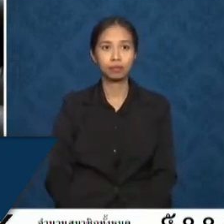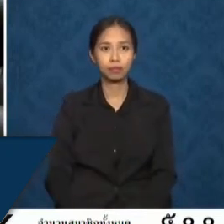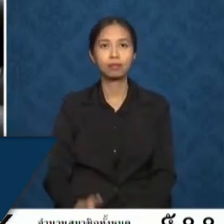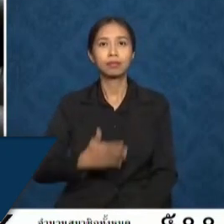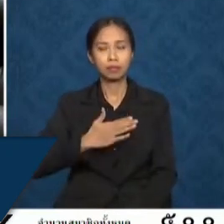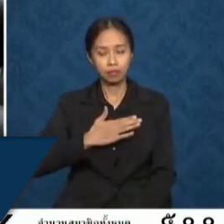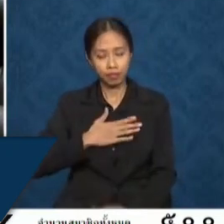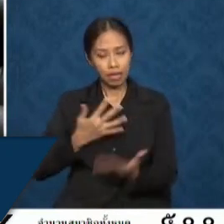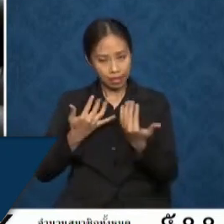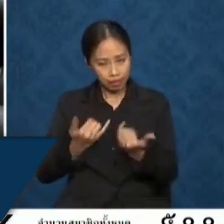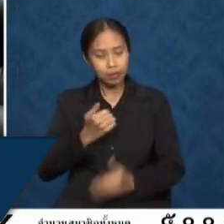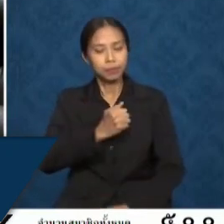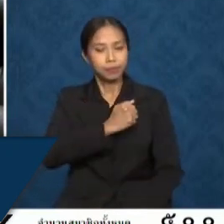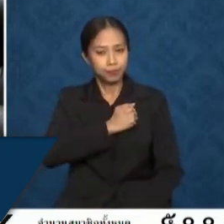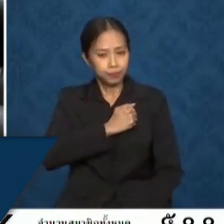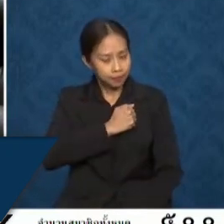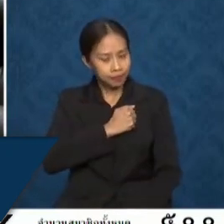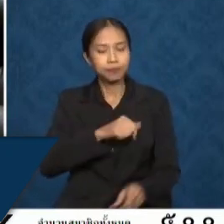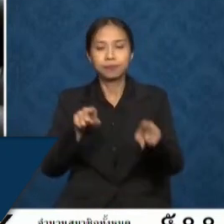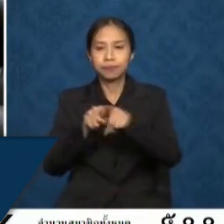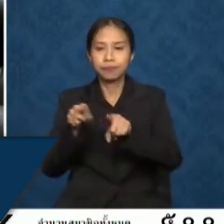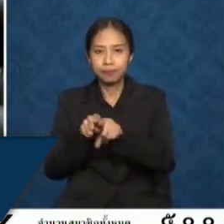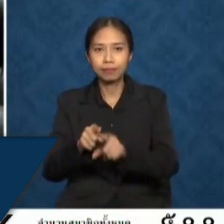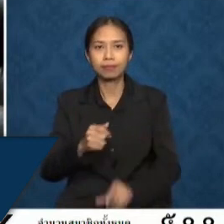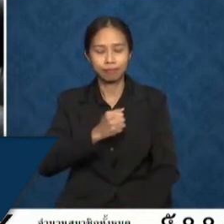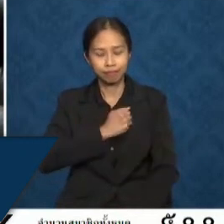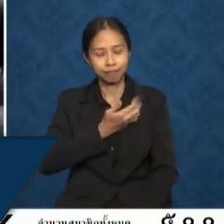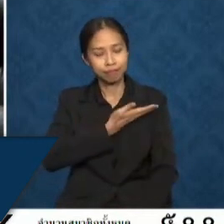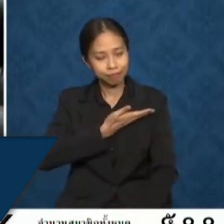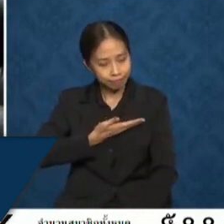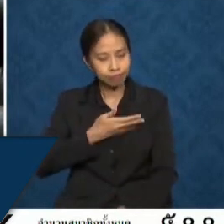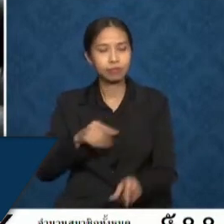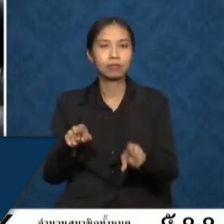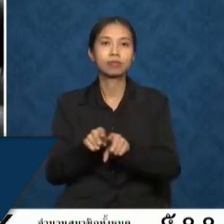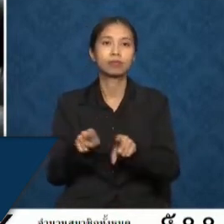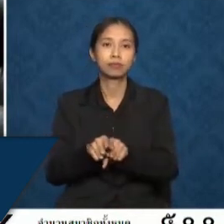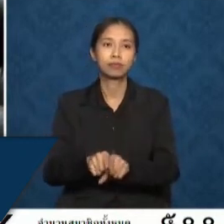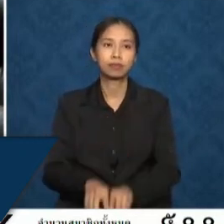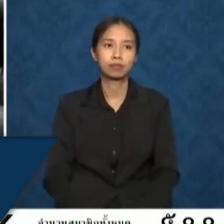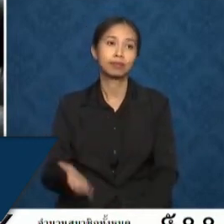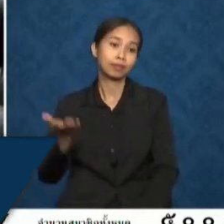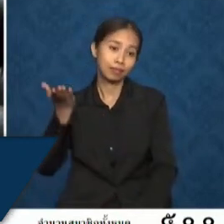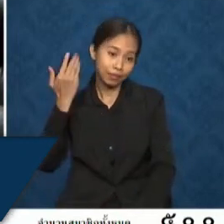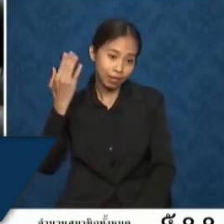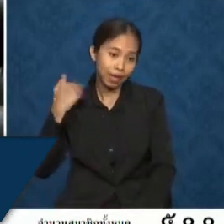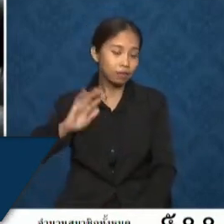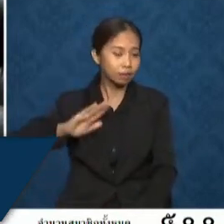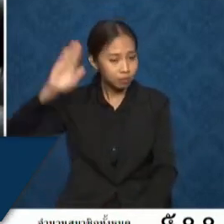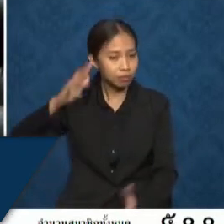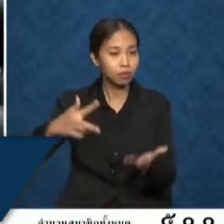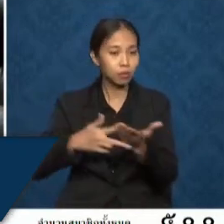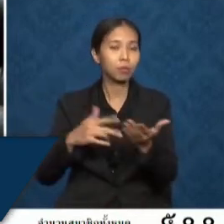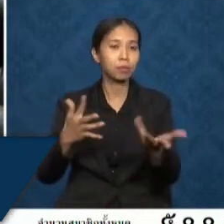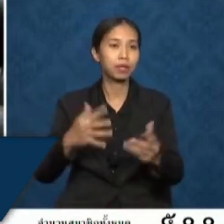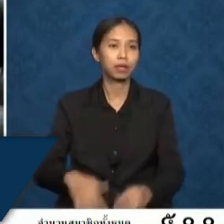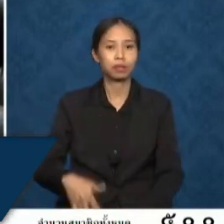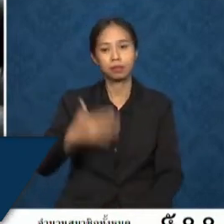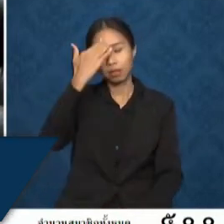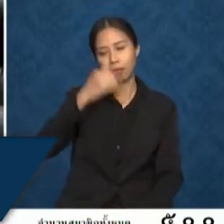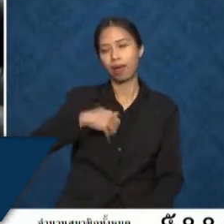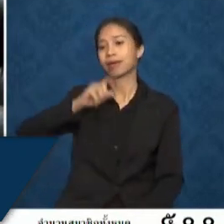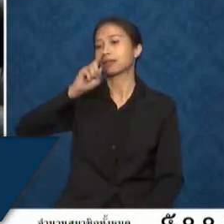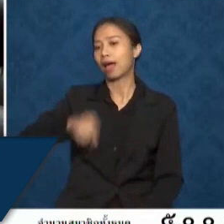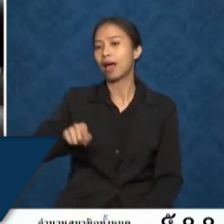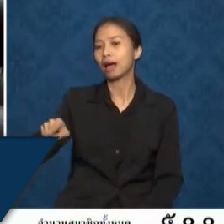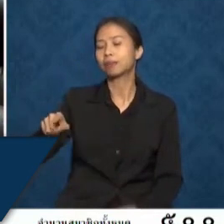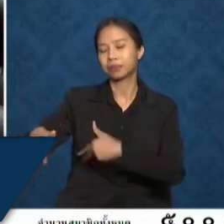เราอดทน อดกลั่นกเท่ั้นเมื่ทั้ครู่นผมไม่ประท inimนะครัอยู่อยู่ถูขมาดาประชาช Pot ว